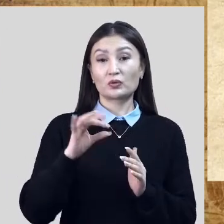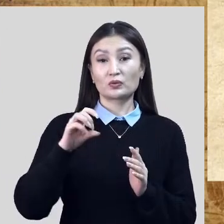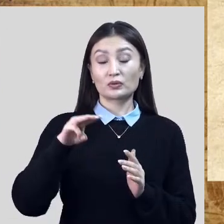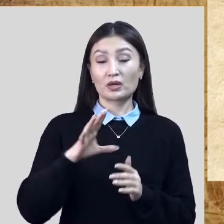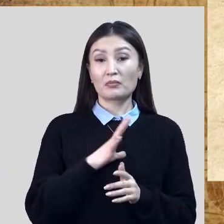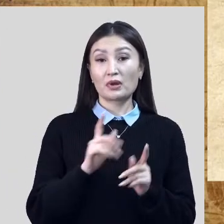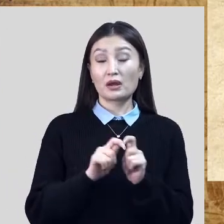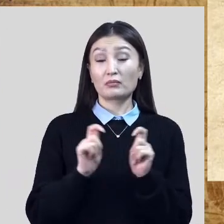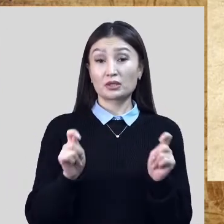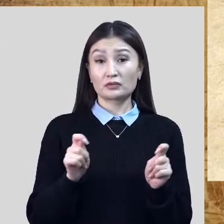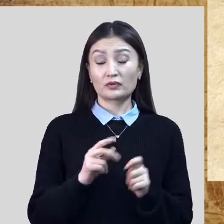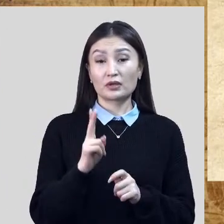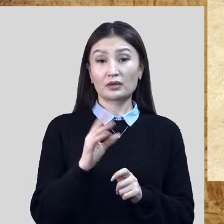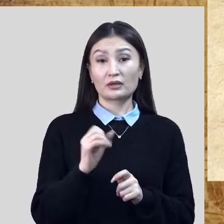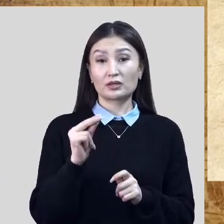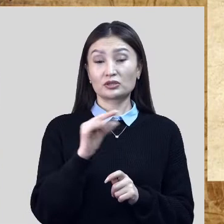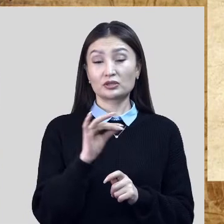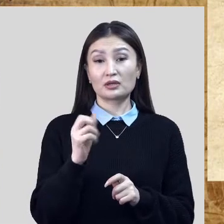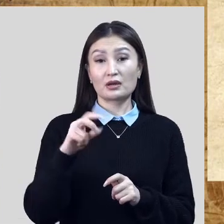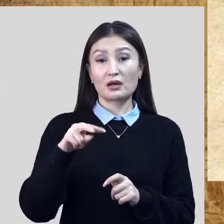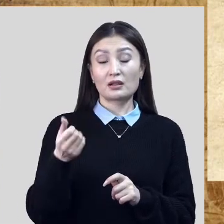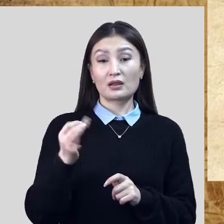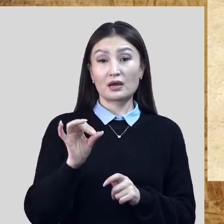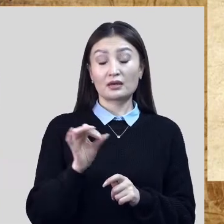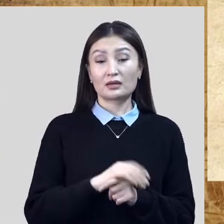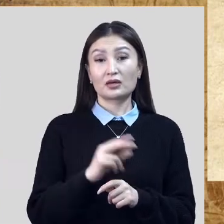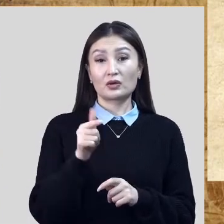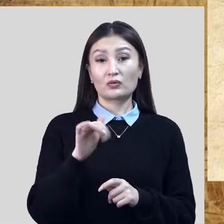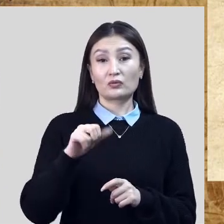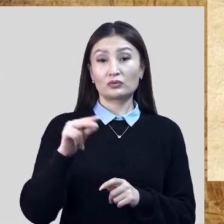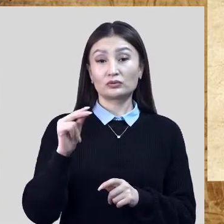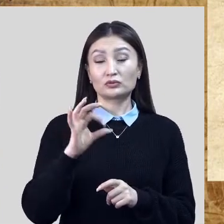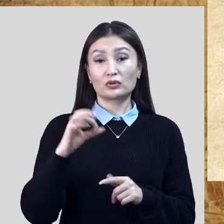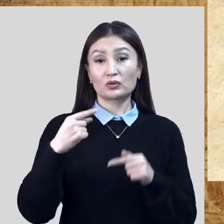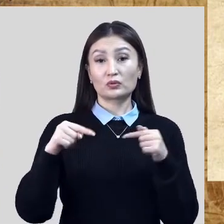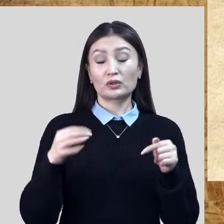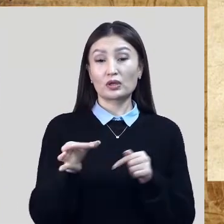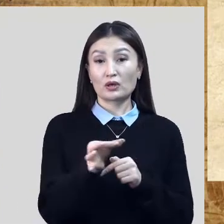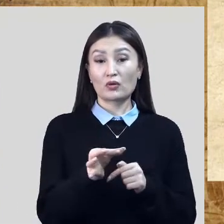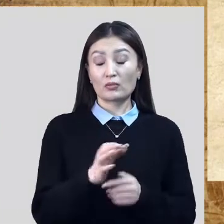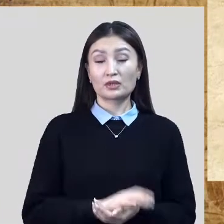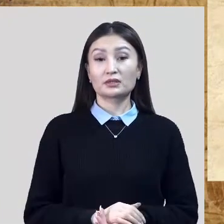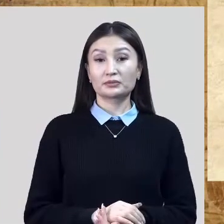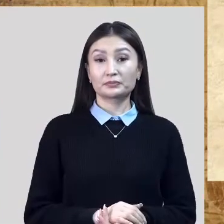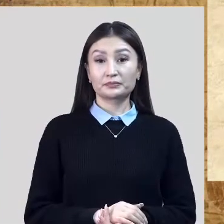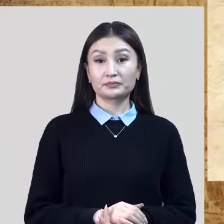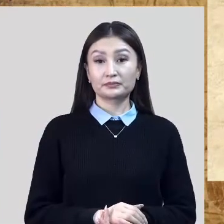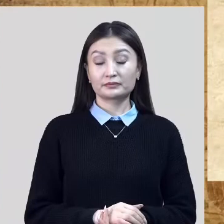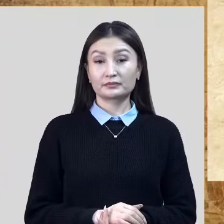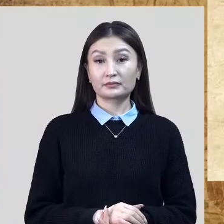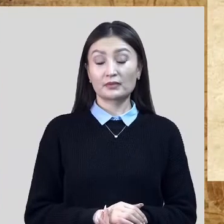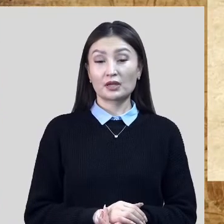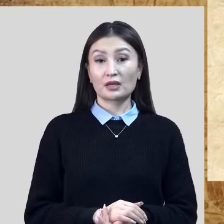были образованы Кичи-Алайская, Гульчинская и другие волости.